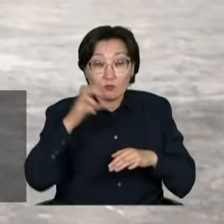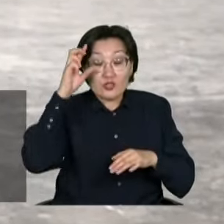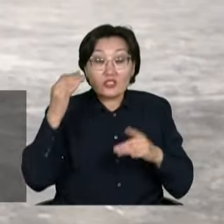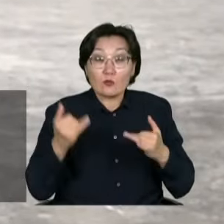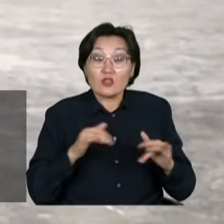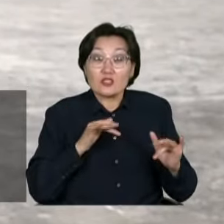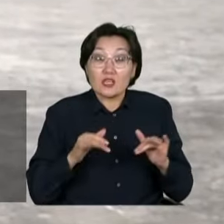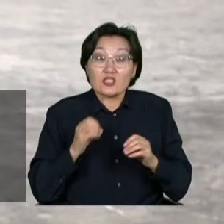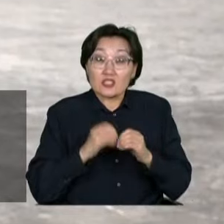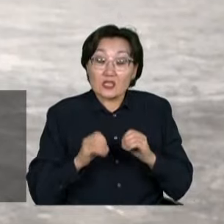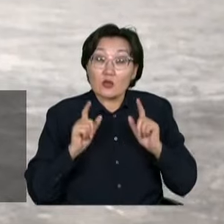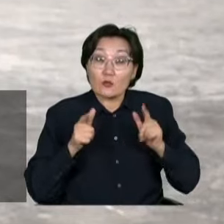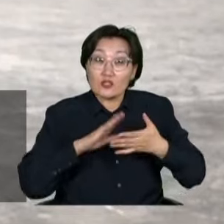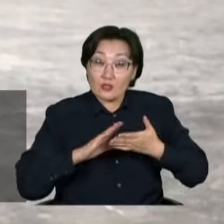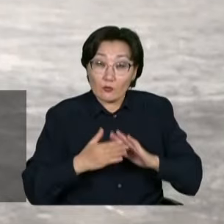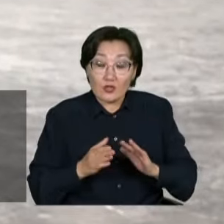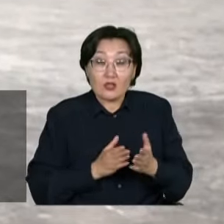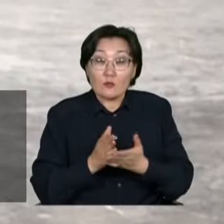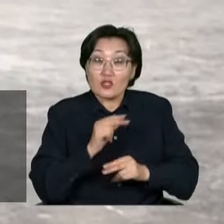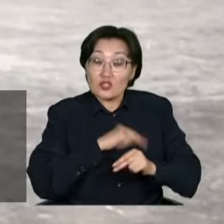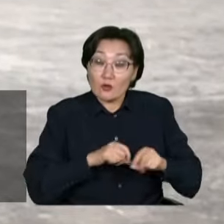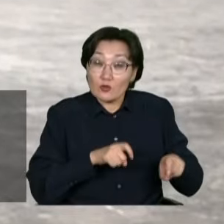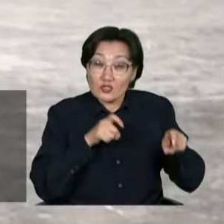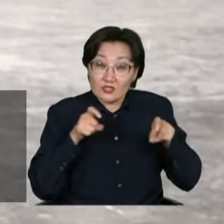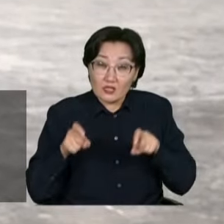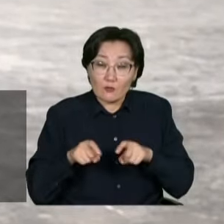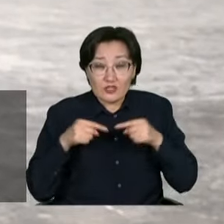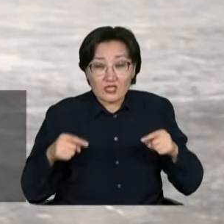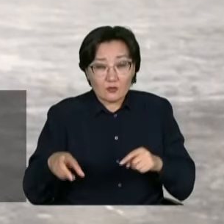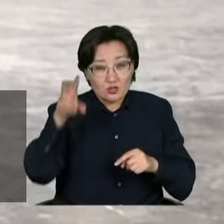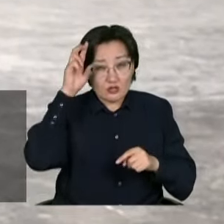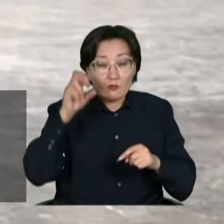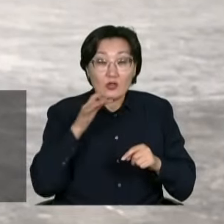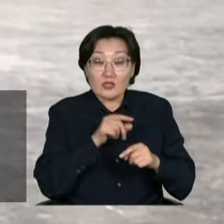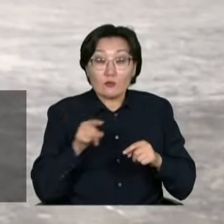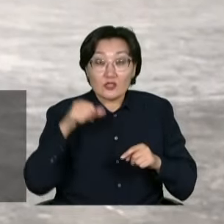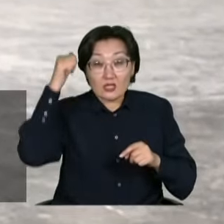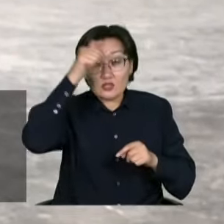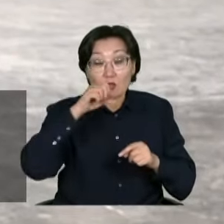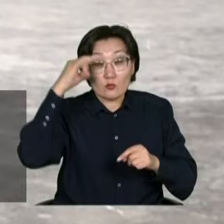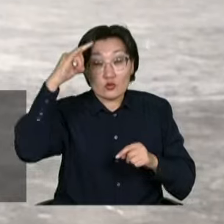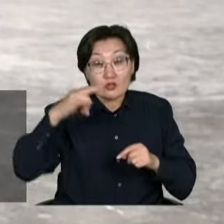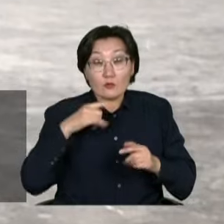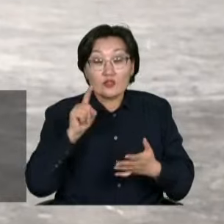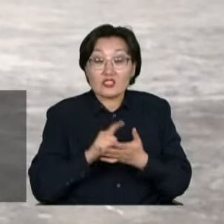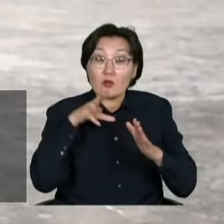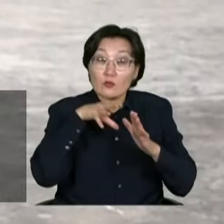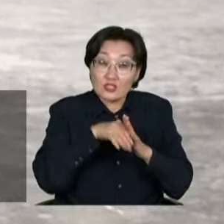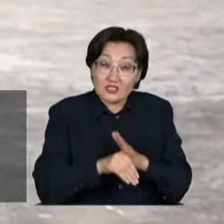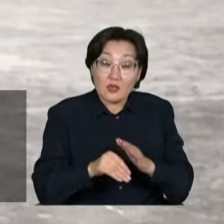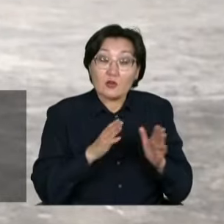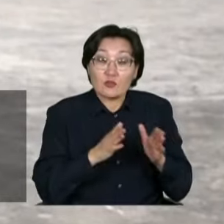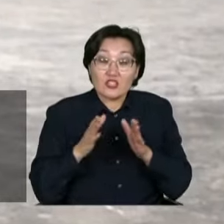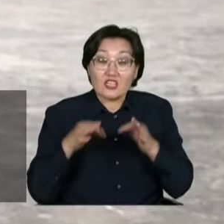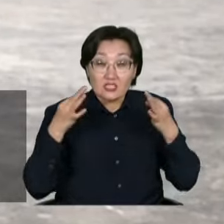сегодня действует 10 соглашений в области трудовой миграции с разными странами. А в течение года Казахстан должен присоединиться к